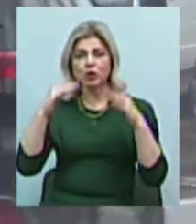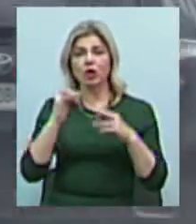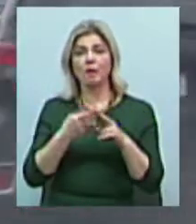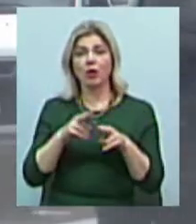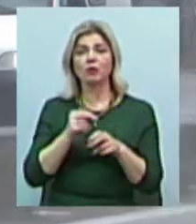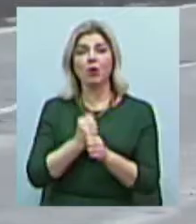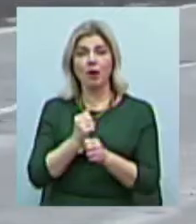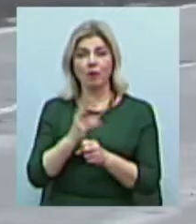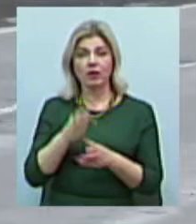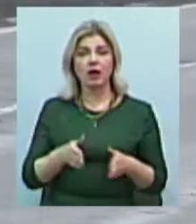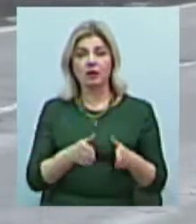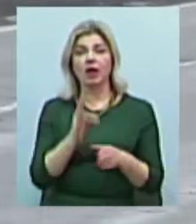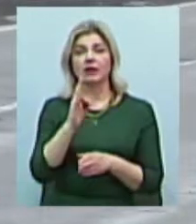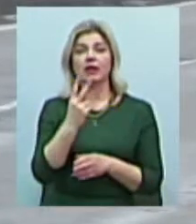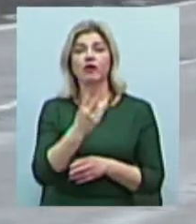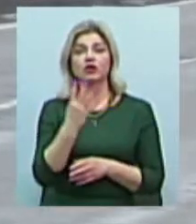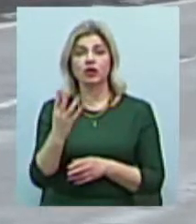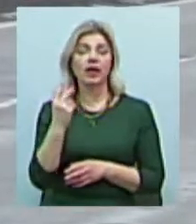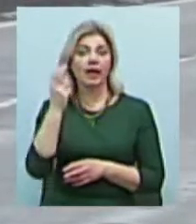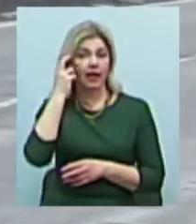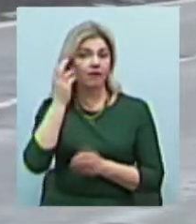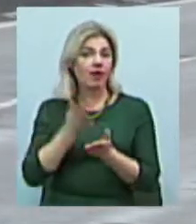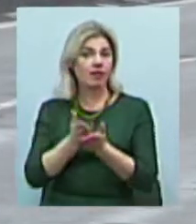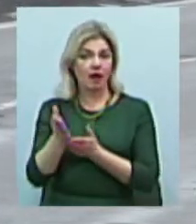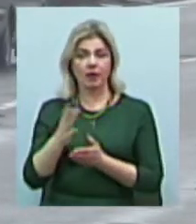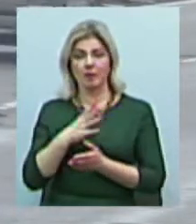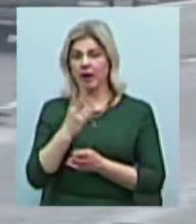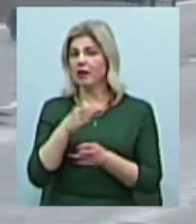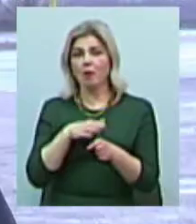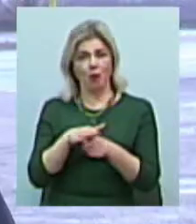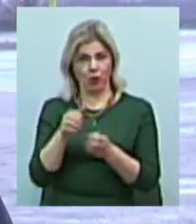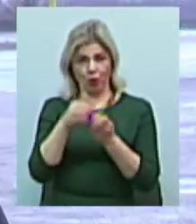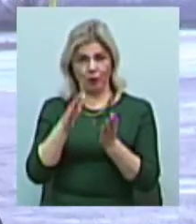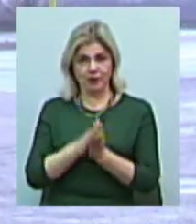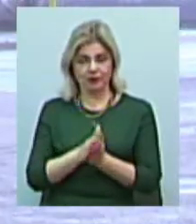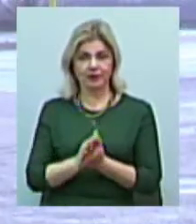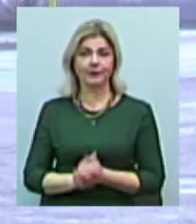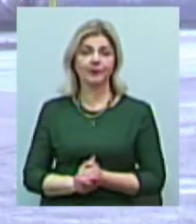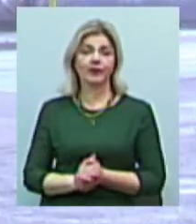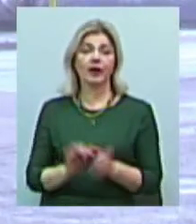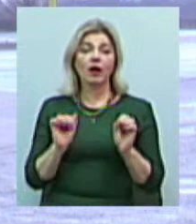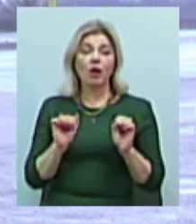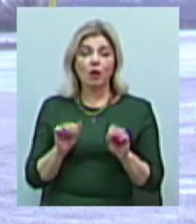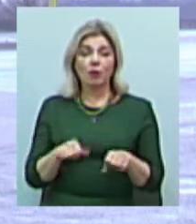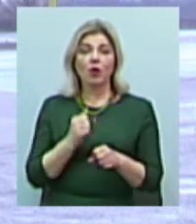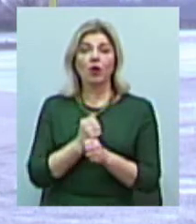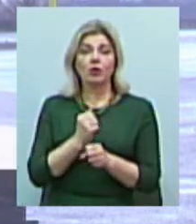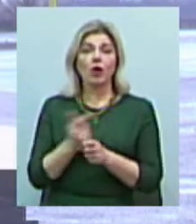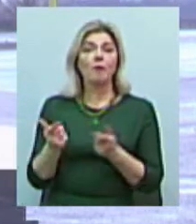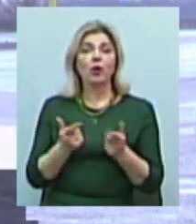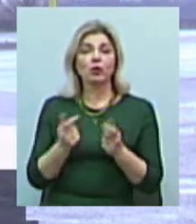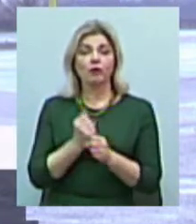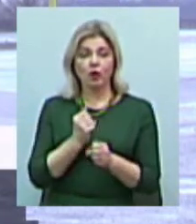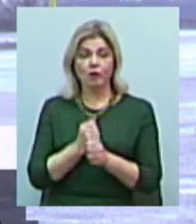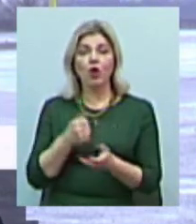роботи на трасі Н-24, київський напрямок, велись не в повному обсязі. Можна робити підготовчі роботи до